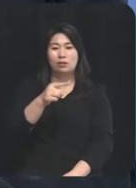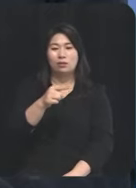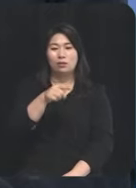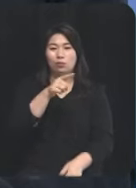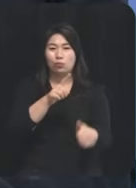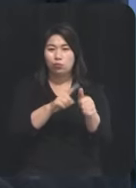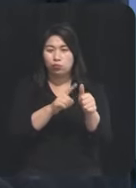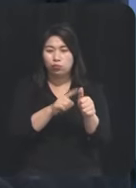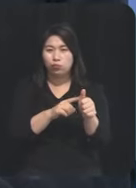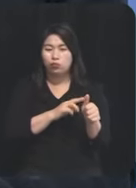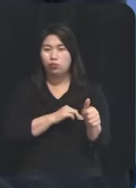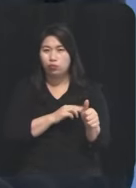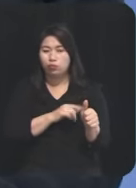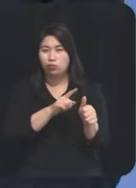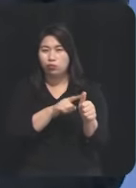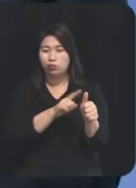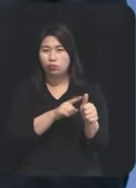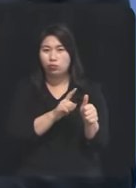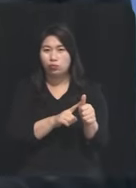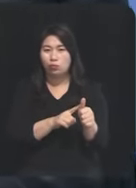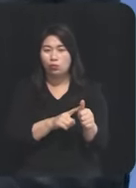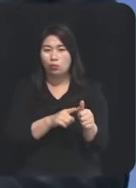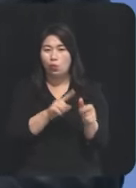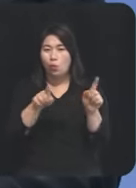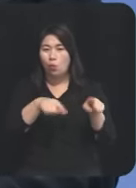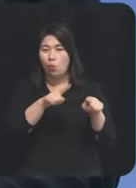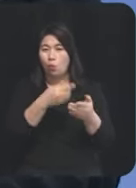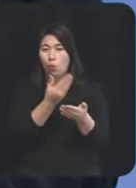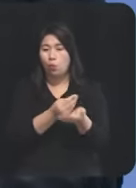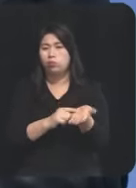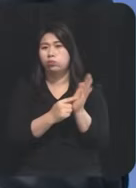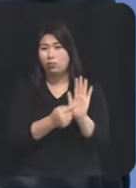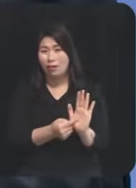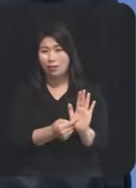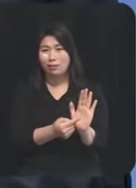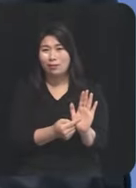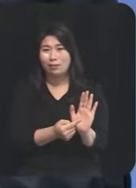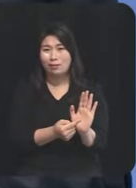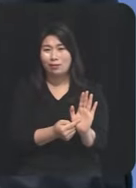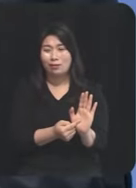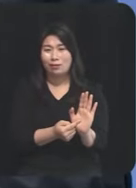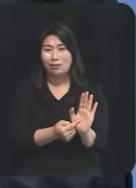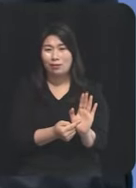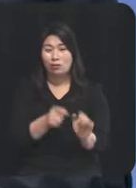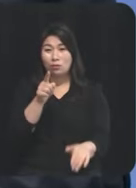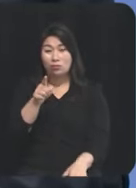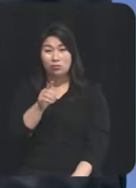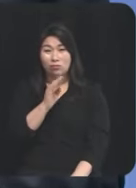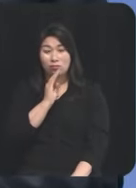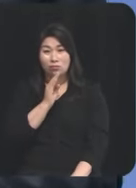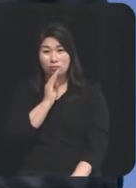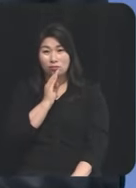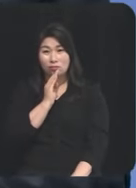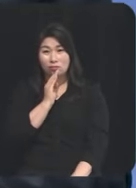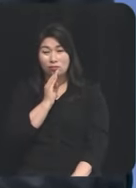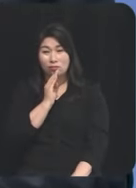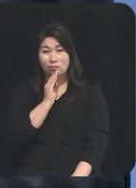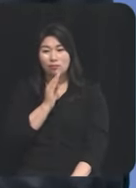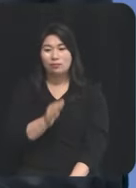모 의원님의 그 녹취가 공개됐지 않았습니까? 그 본인이 맞습니까? 그 안에?